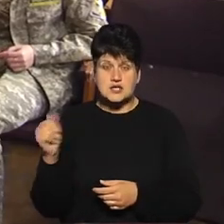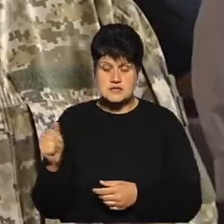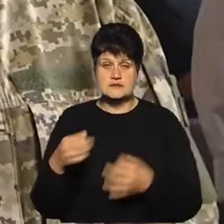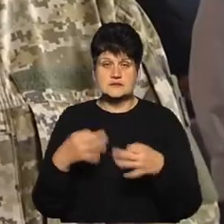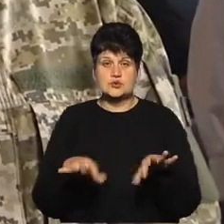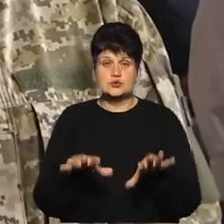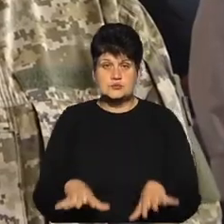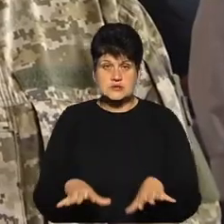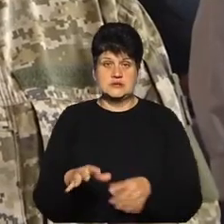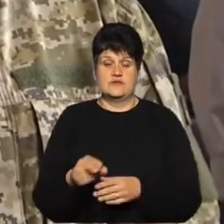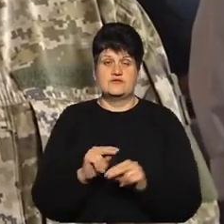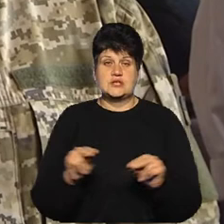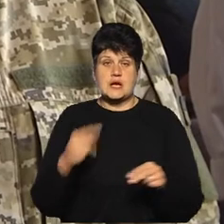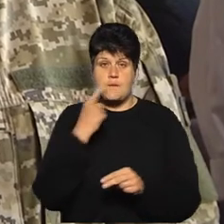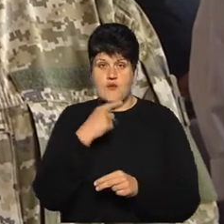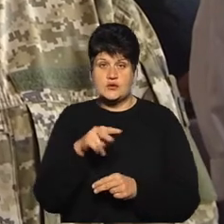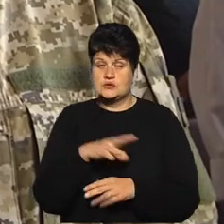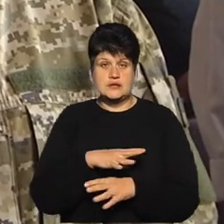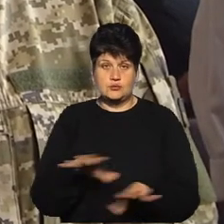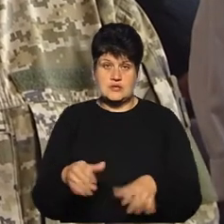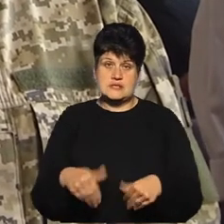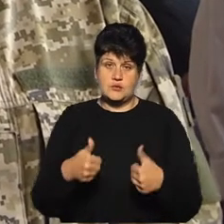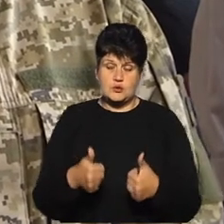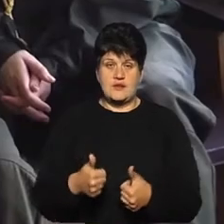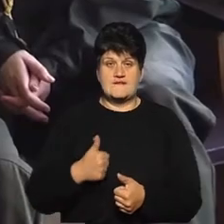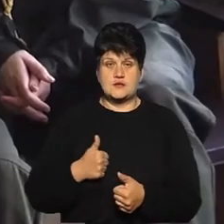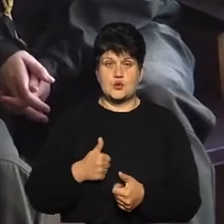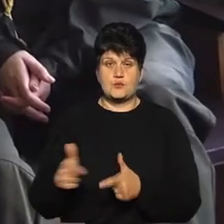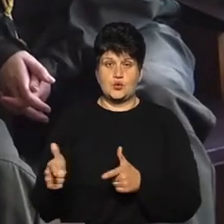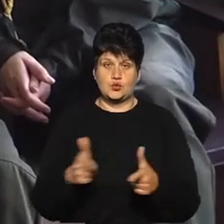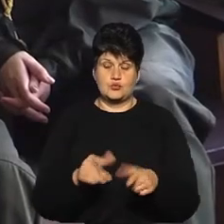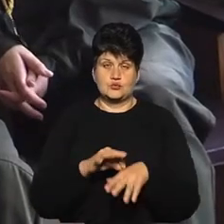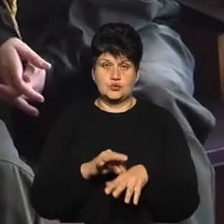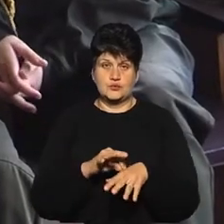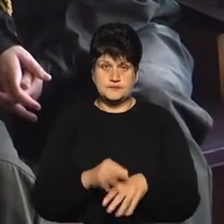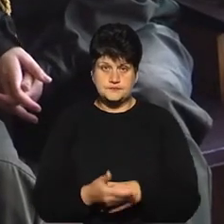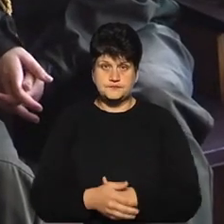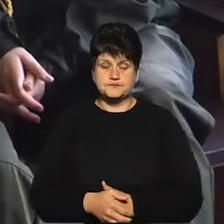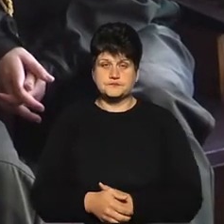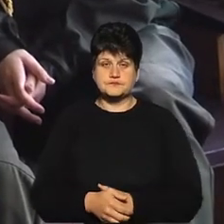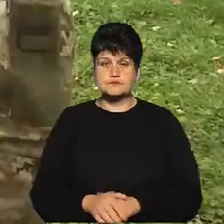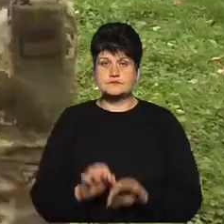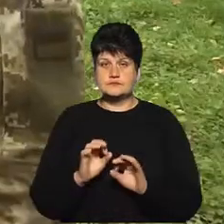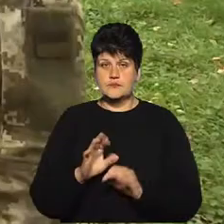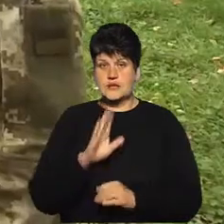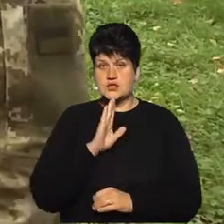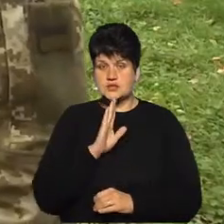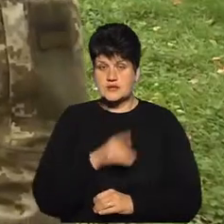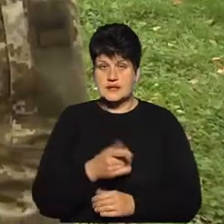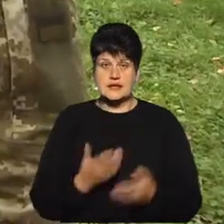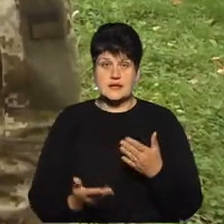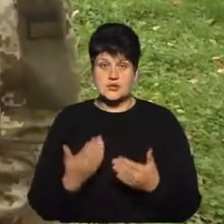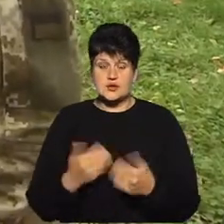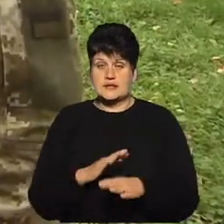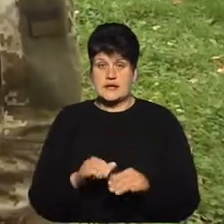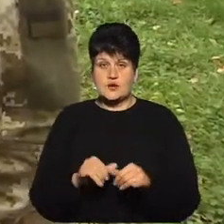не було. Тому їй запропонували вести урок військової підготовки та патріотичного виховання, розповідає жінка. І якщо не розвивати